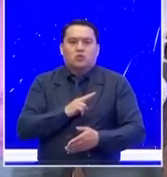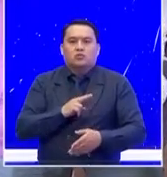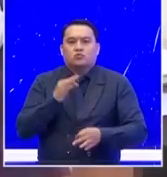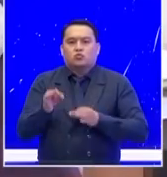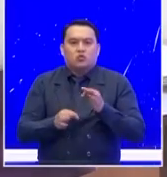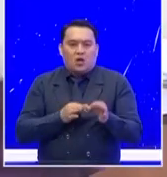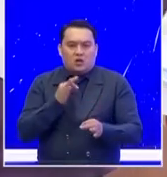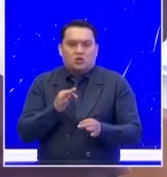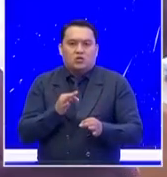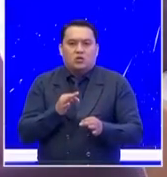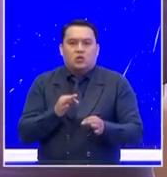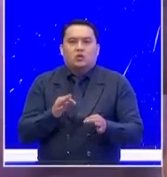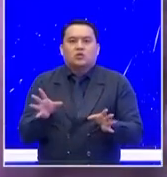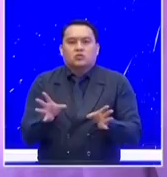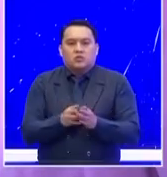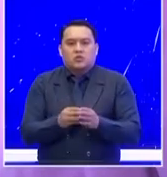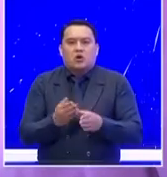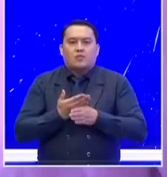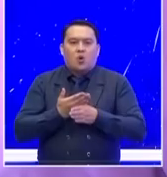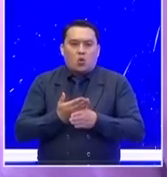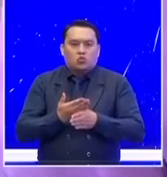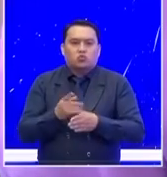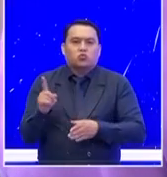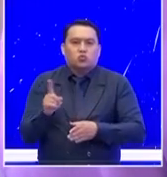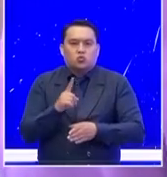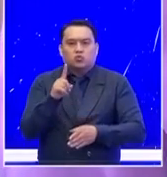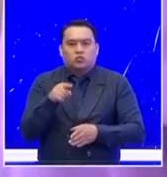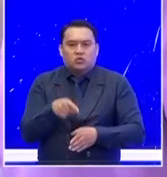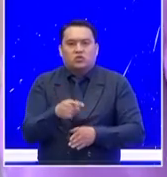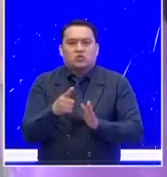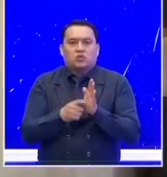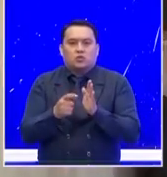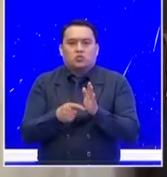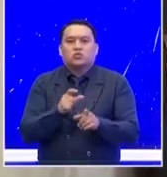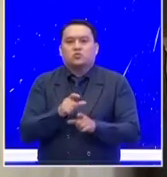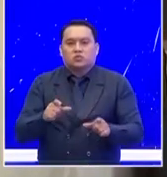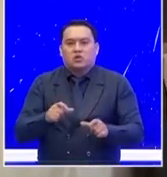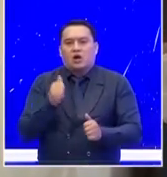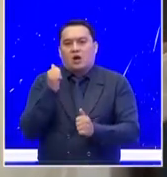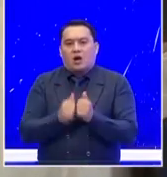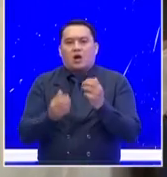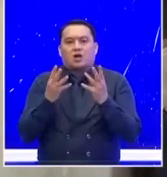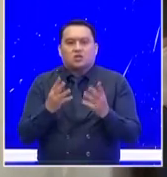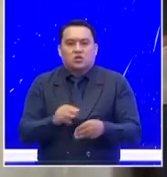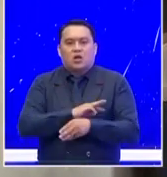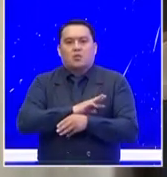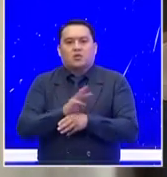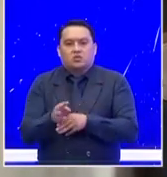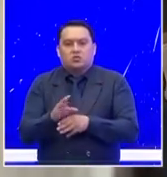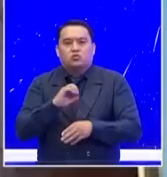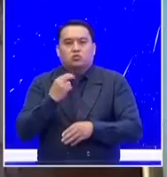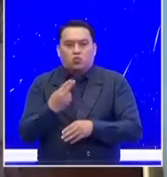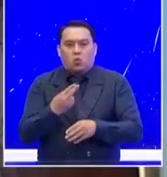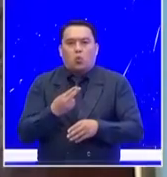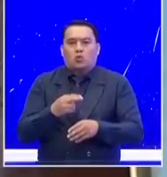работает круглые сутки в сложившейся ситуации. Добавим, в волонтерский штаб входят более 1700 человек. Каждый день они